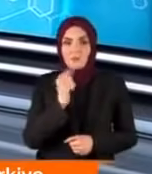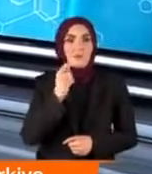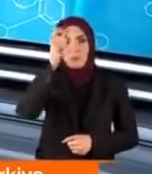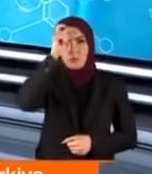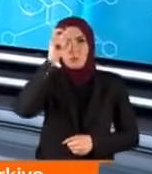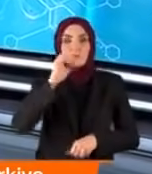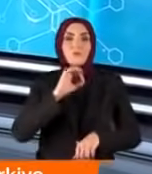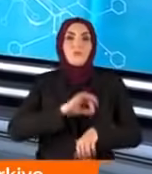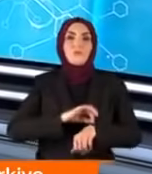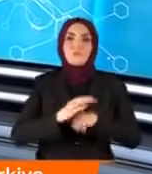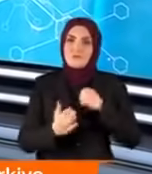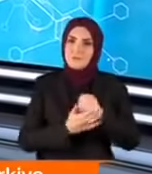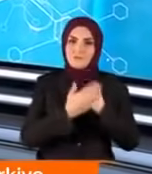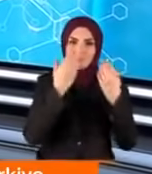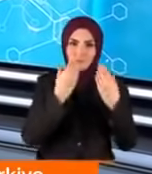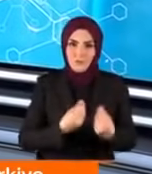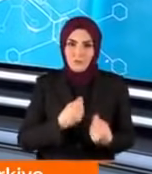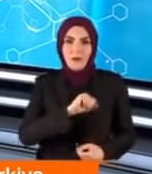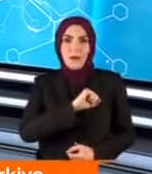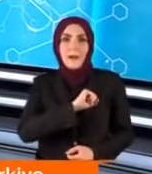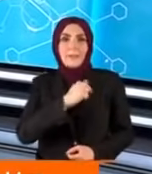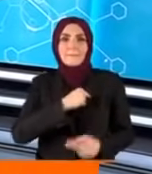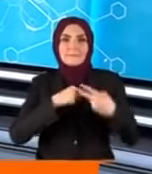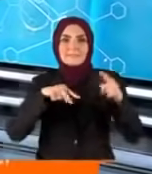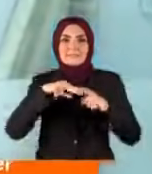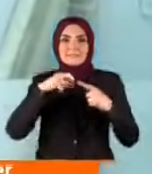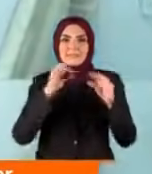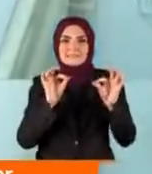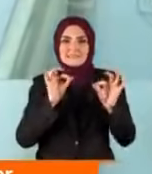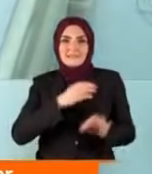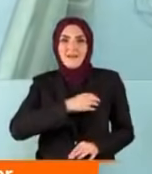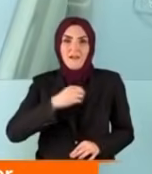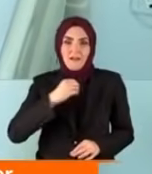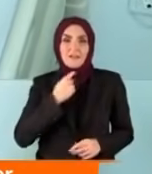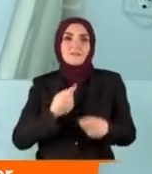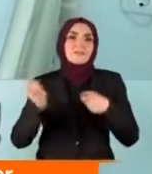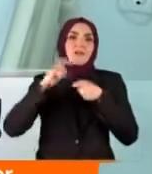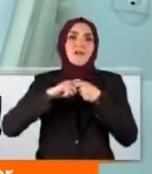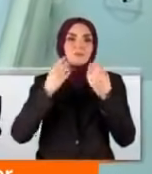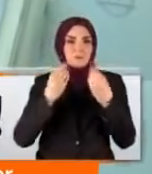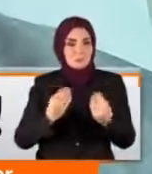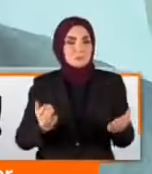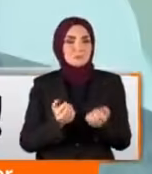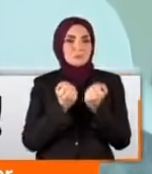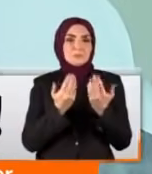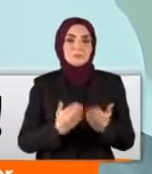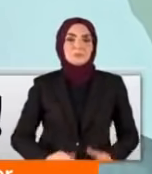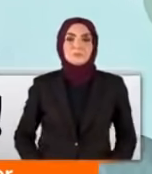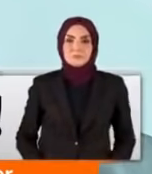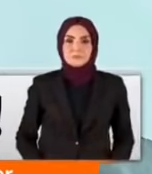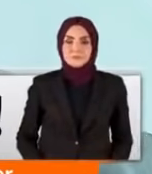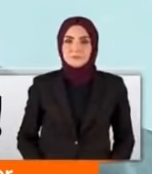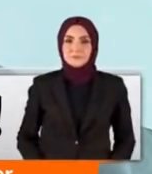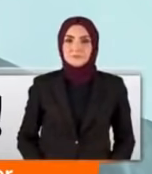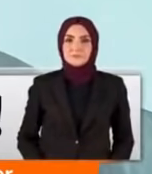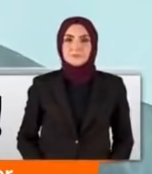hastayı ölümün pençesinden kurtarmayı başardı. İyi hocam sayenizde. Hekimize de yani ben